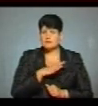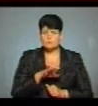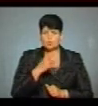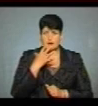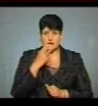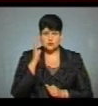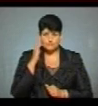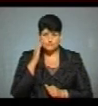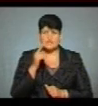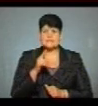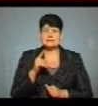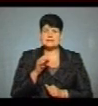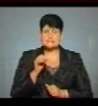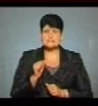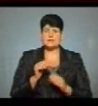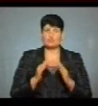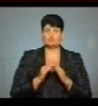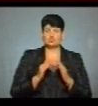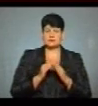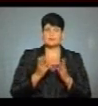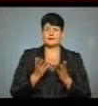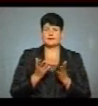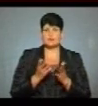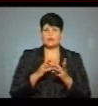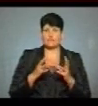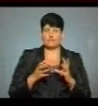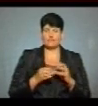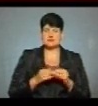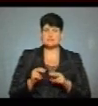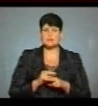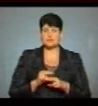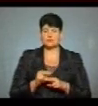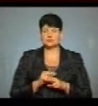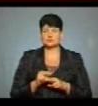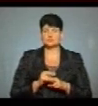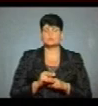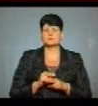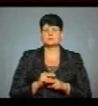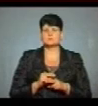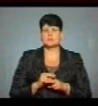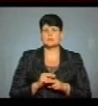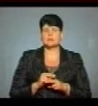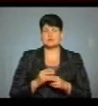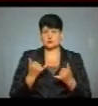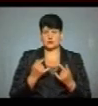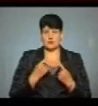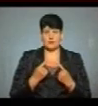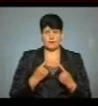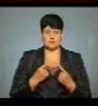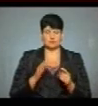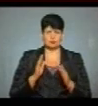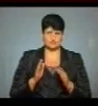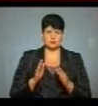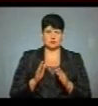води в будинках, де, в принципі, ремонтують, йдуть ремонтні роботи, певні дні сьогодні, ви говорите, будуть